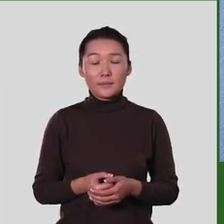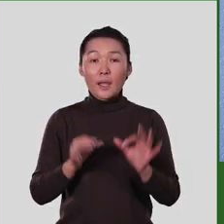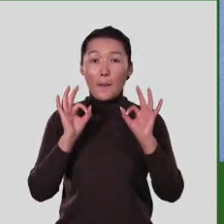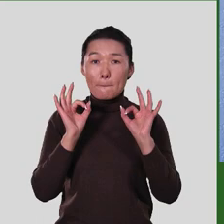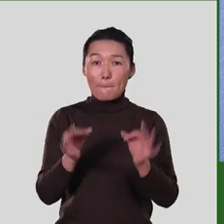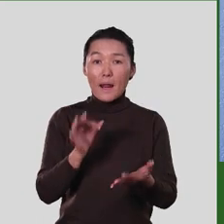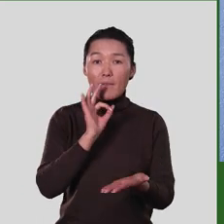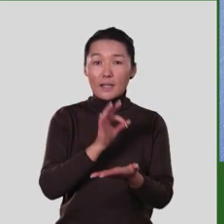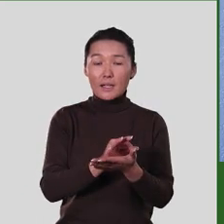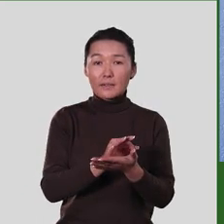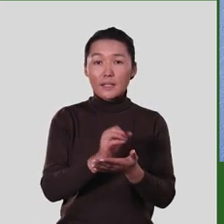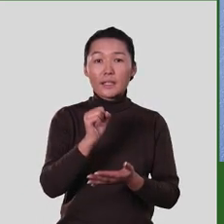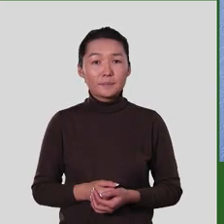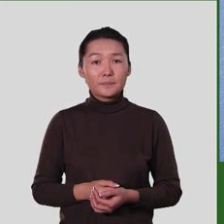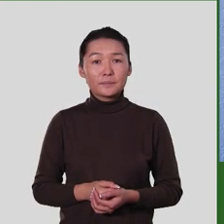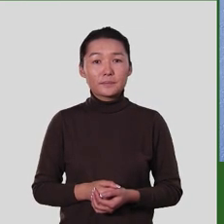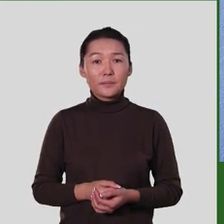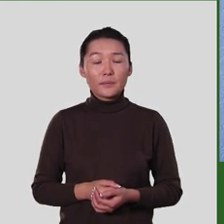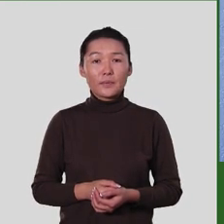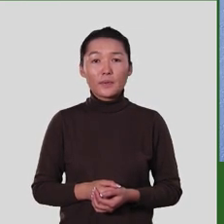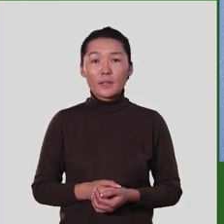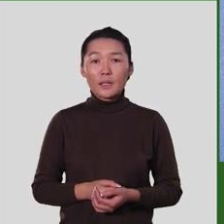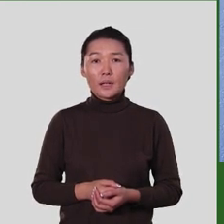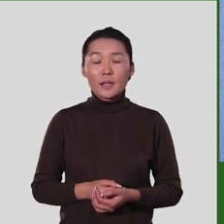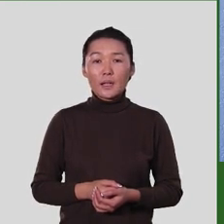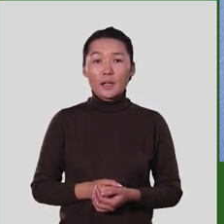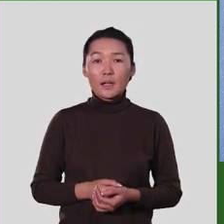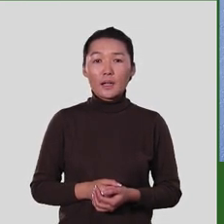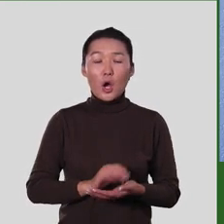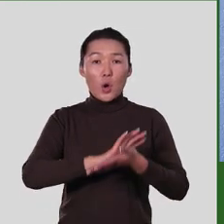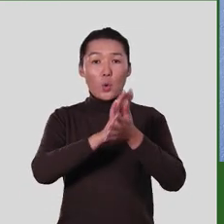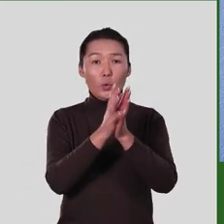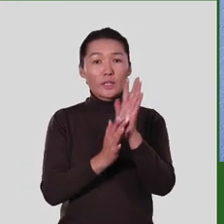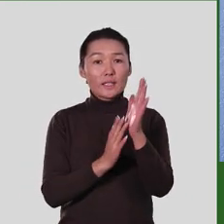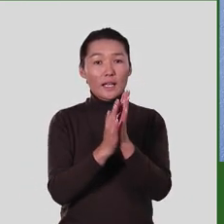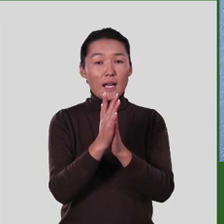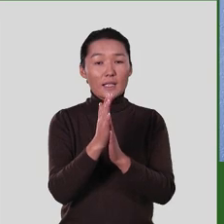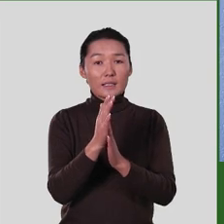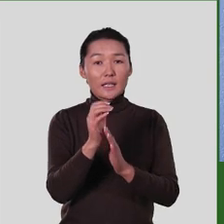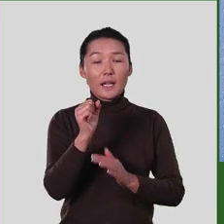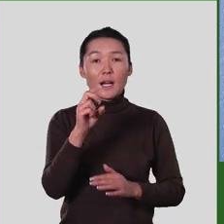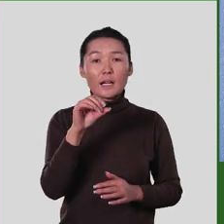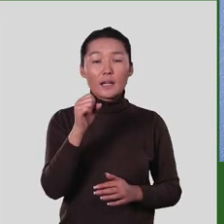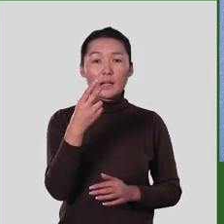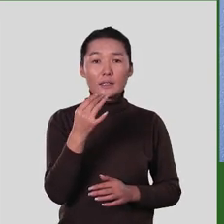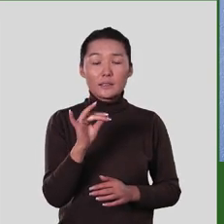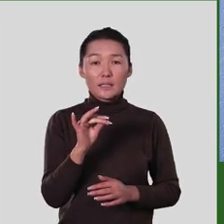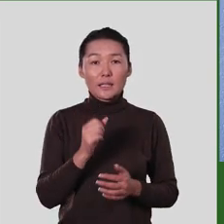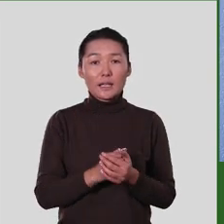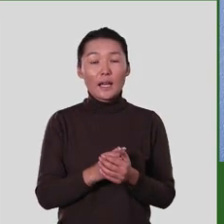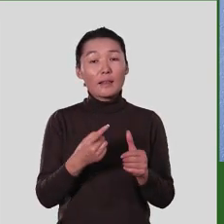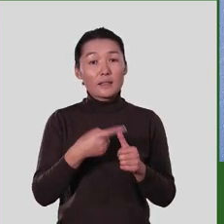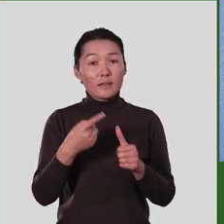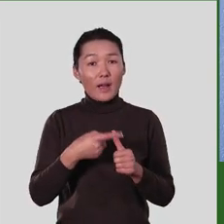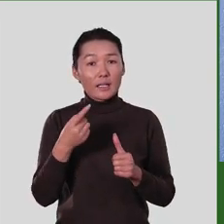Правильный ответ – аборигены. Густые заросли колючей акации и низких эвкалиптов